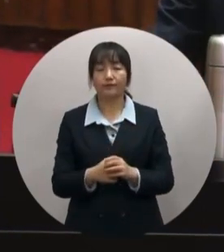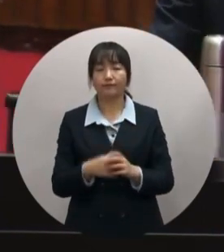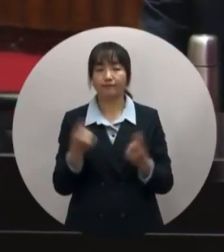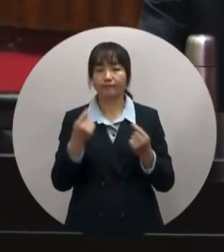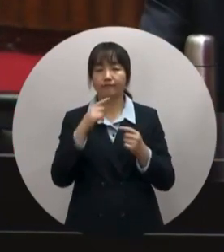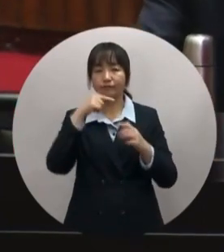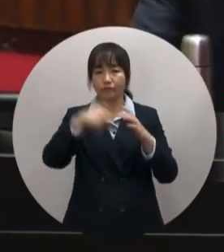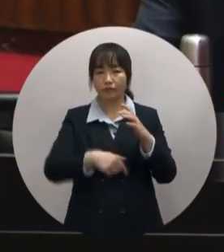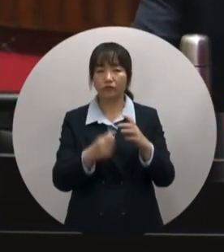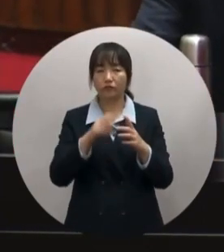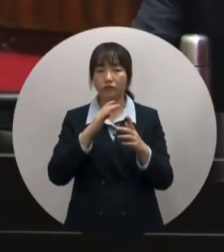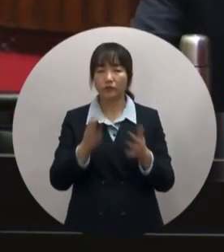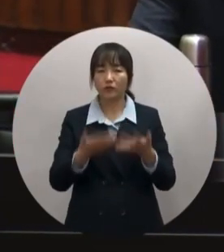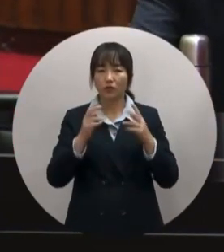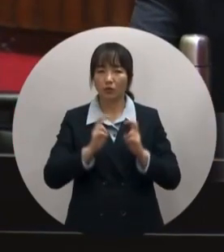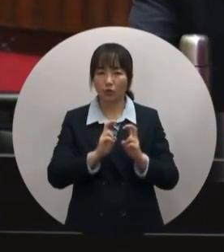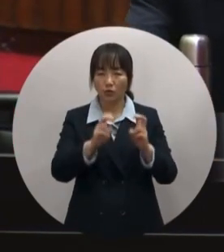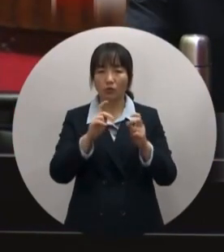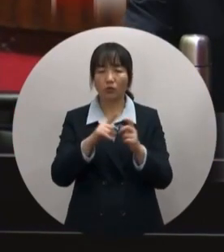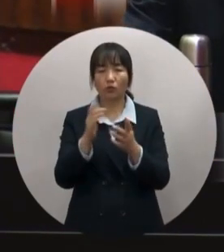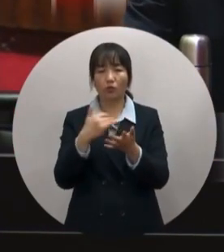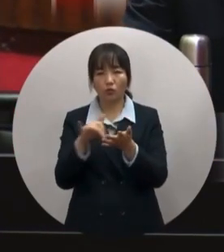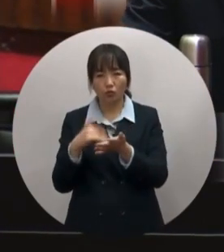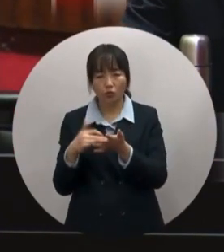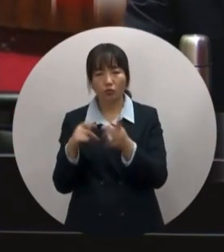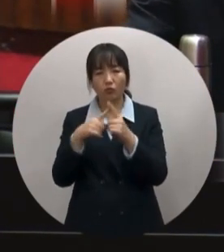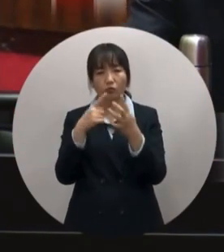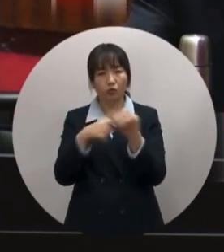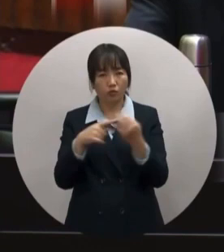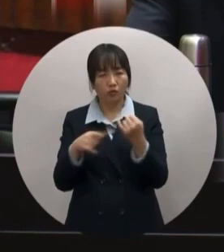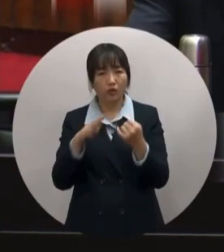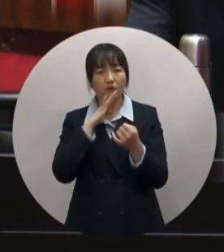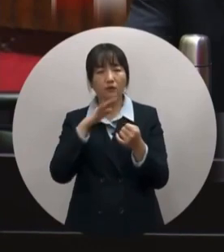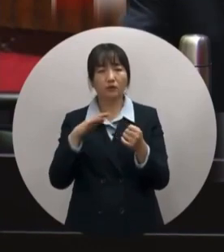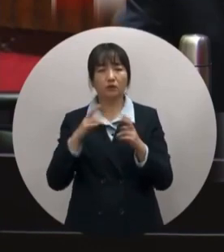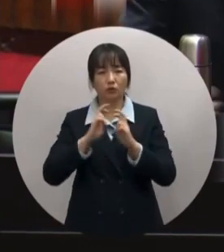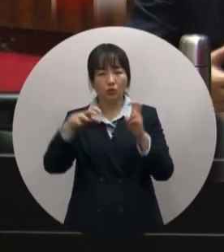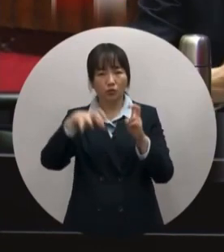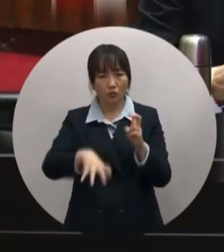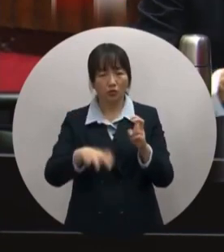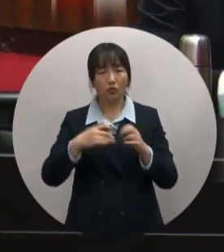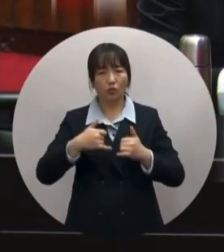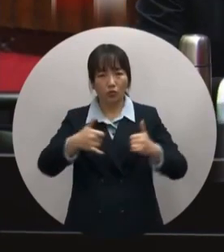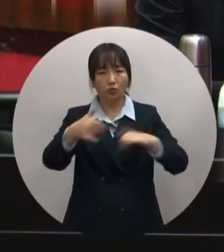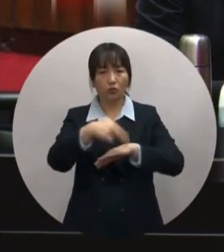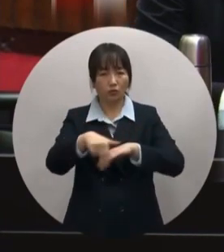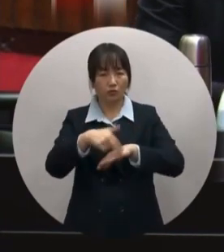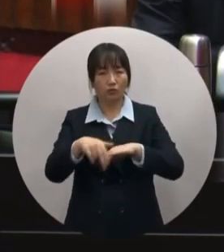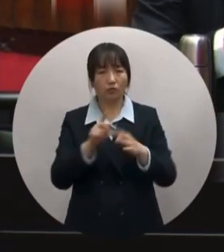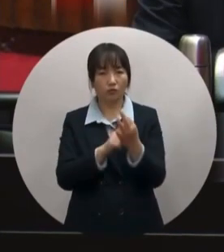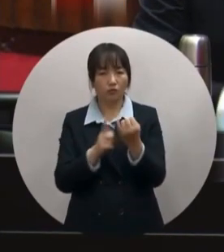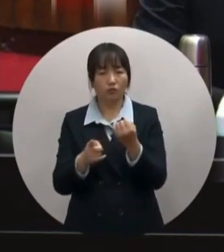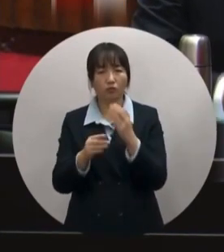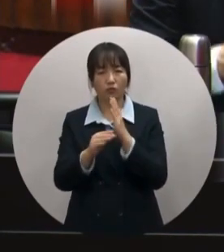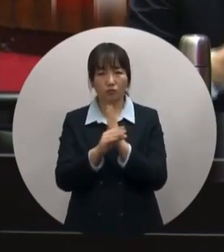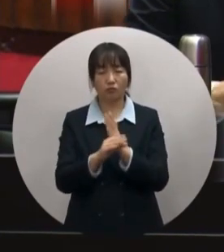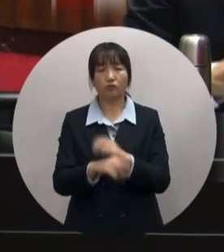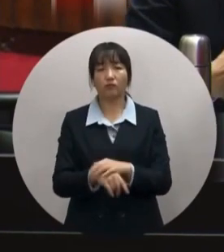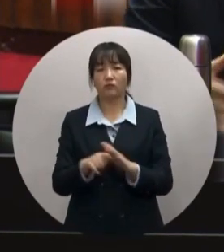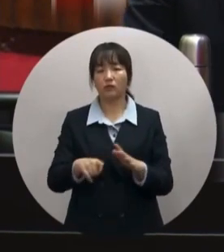深耕輕軌這個運量的預測啦機場的功能啦路線的規劃這些因為